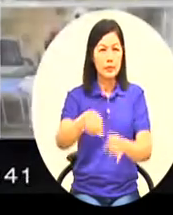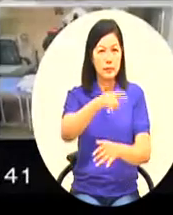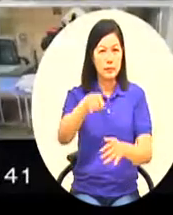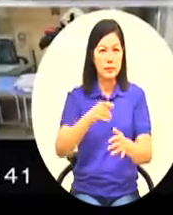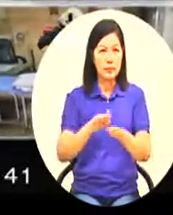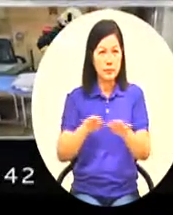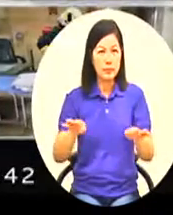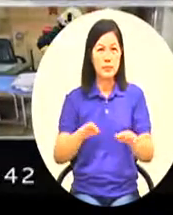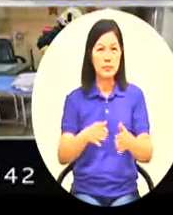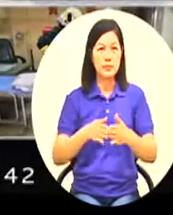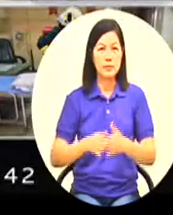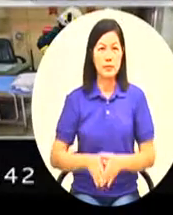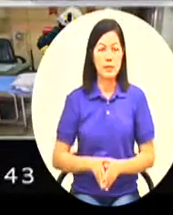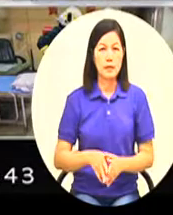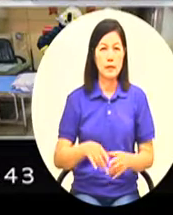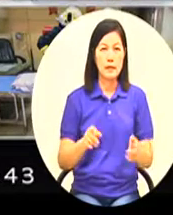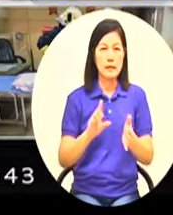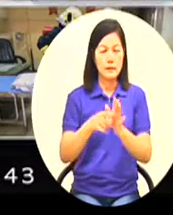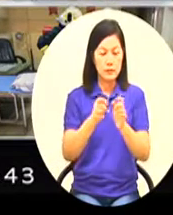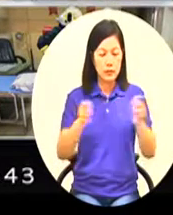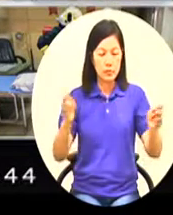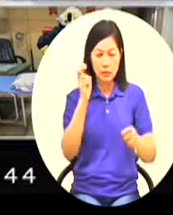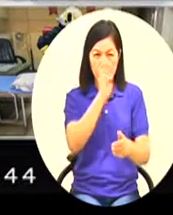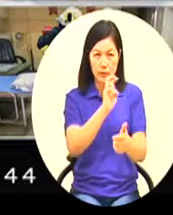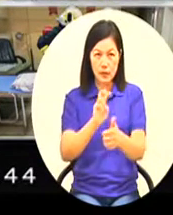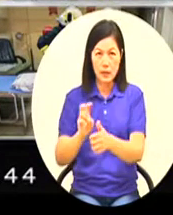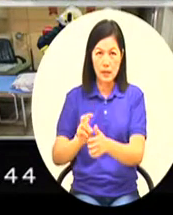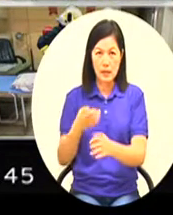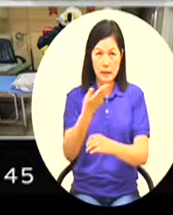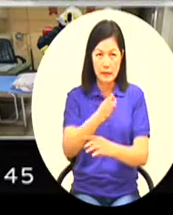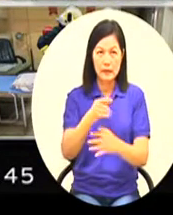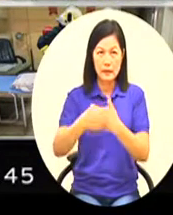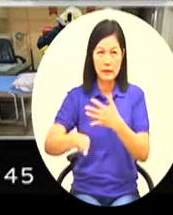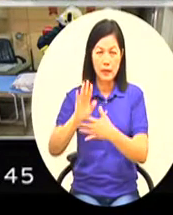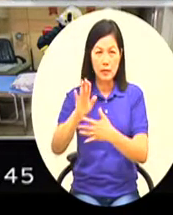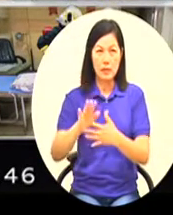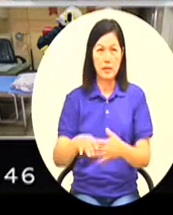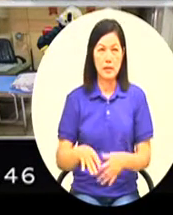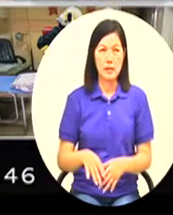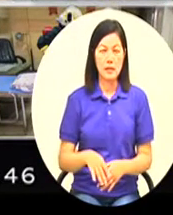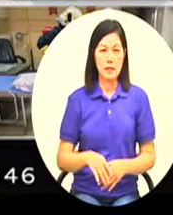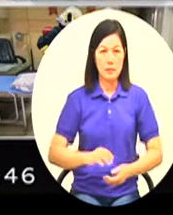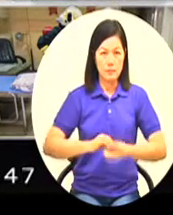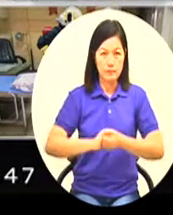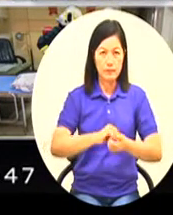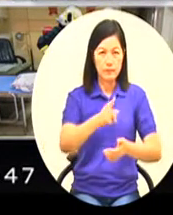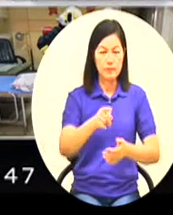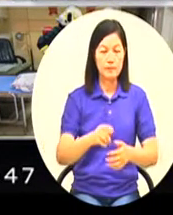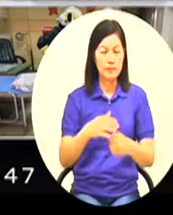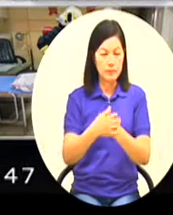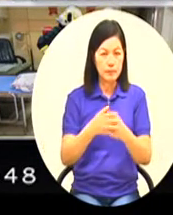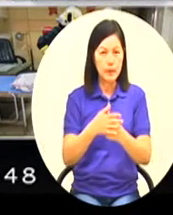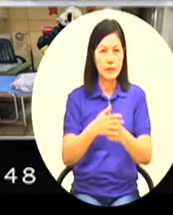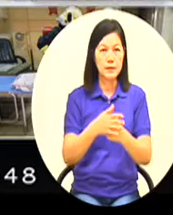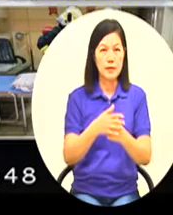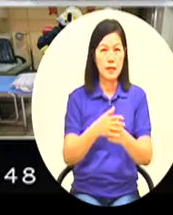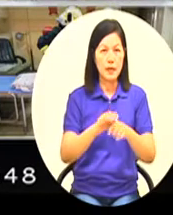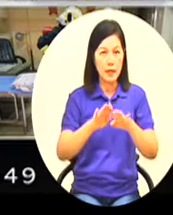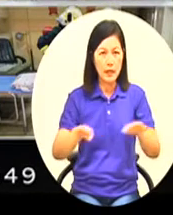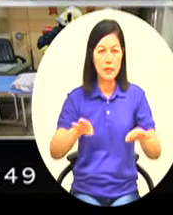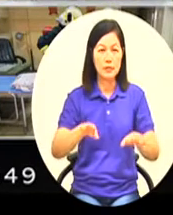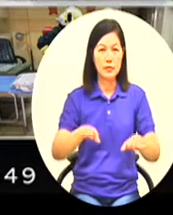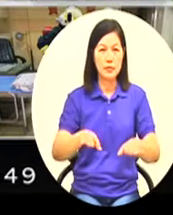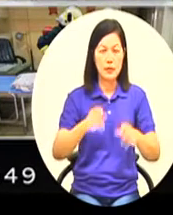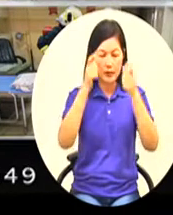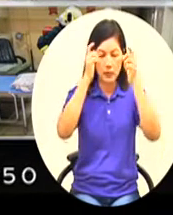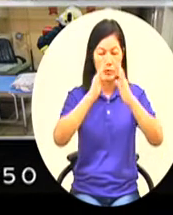照中心大火造成多人死伤，为确保长照安良、就医安全保障，本局加强对本市各医